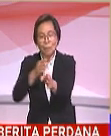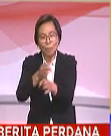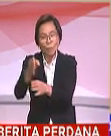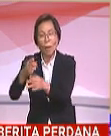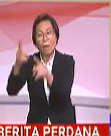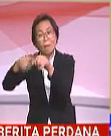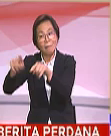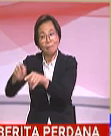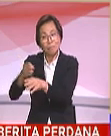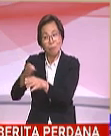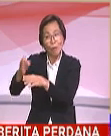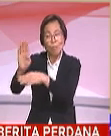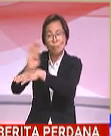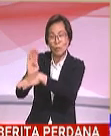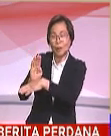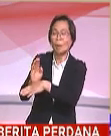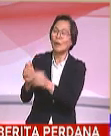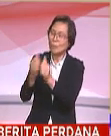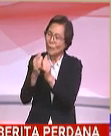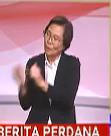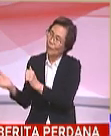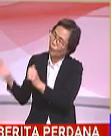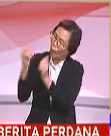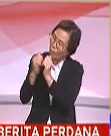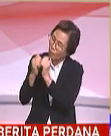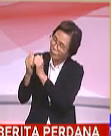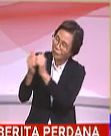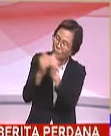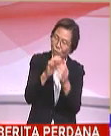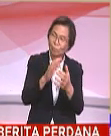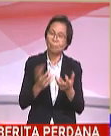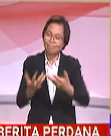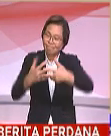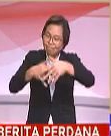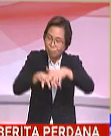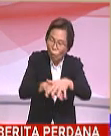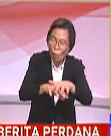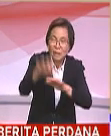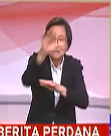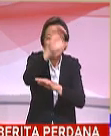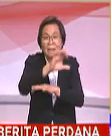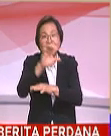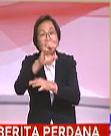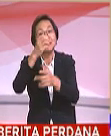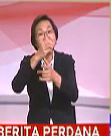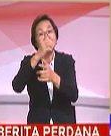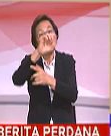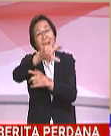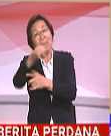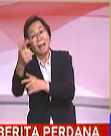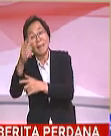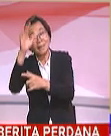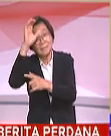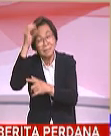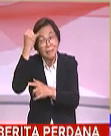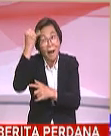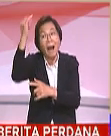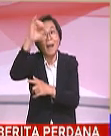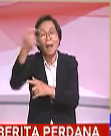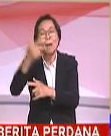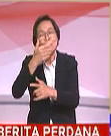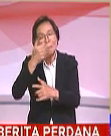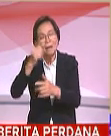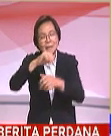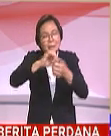perniagaan agar sama-sama mengembleng usaha dengan mencari alternatif yang lebih mesra